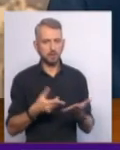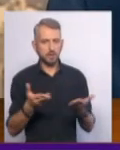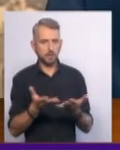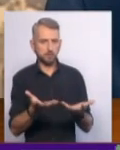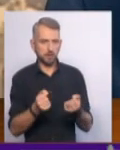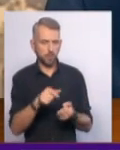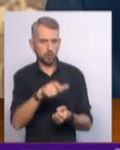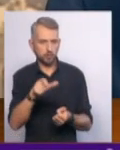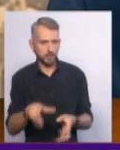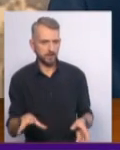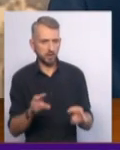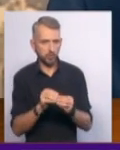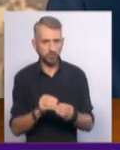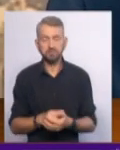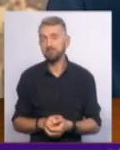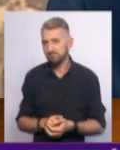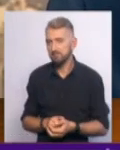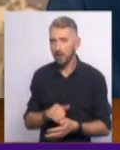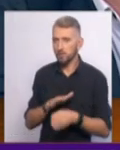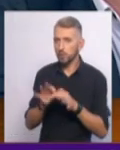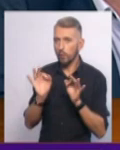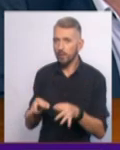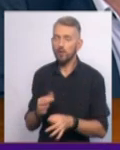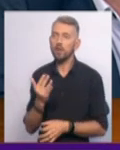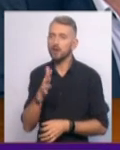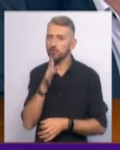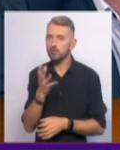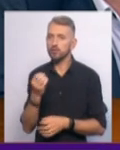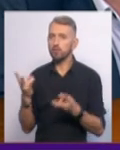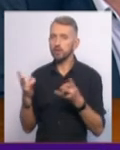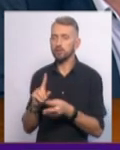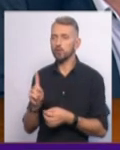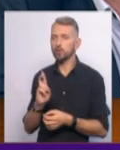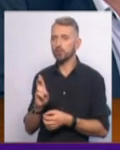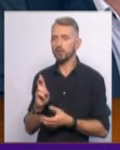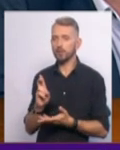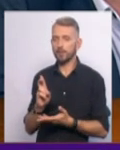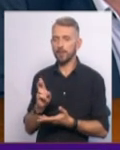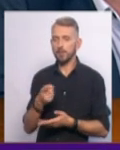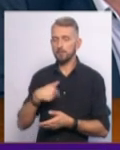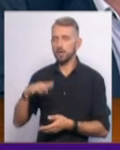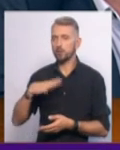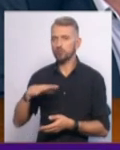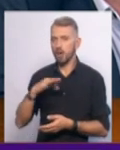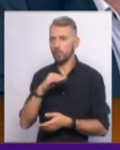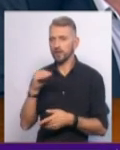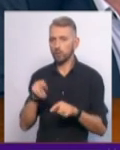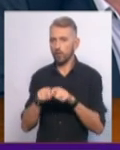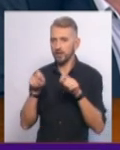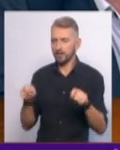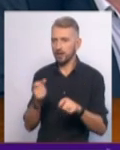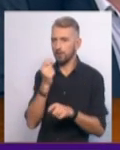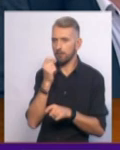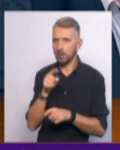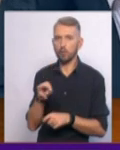приймають мешканці спільно. Так, абсолютно вірно. А скільки часу ще потрібно до того, щоб ми дочекалися офіційного відкриття вже парку